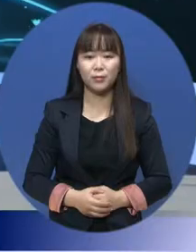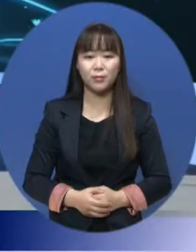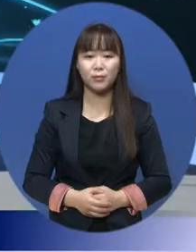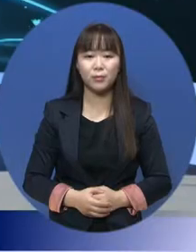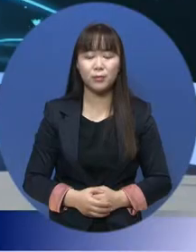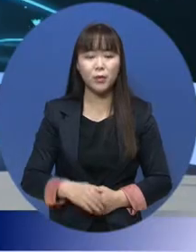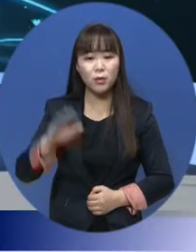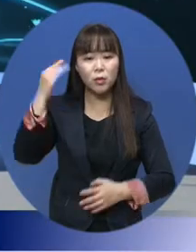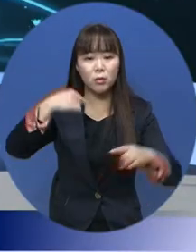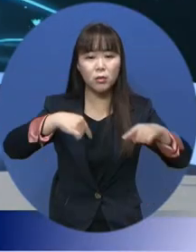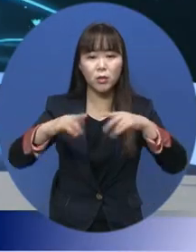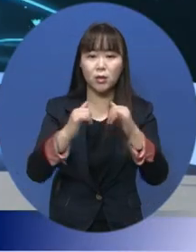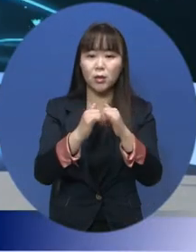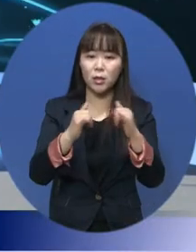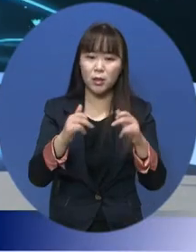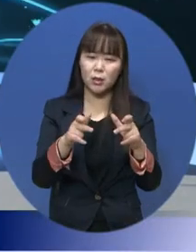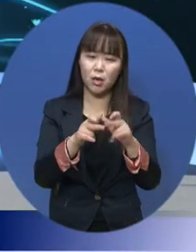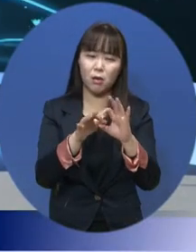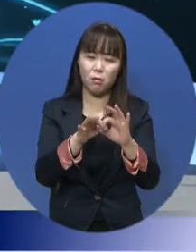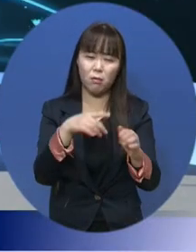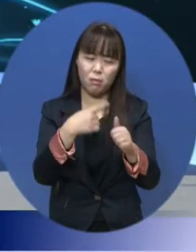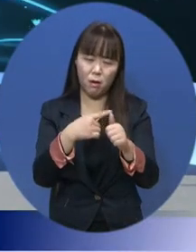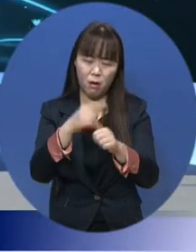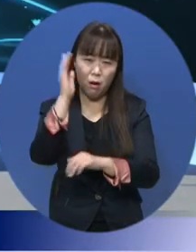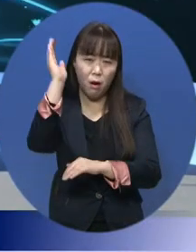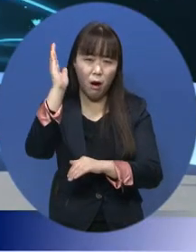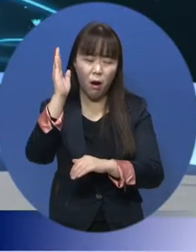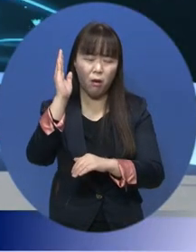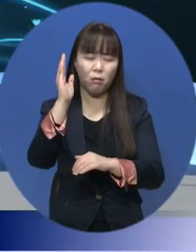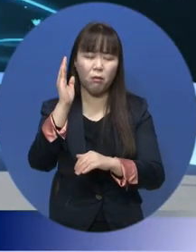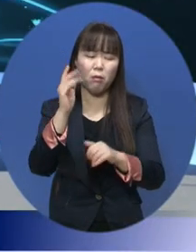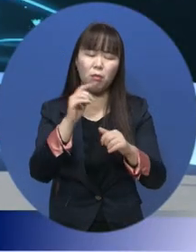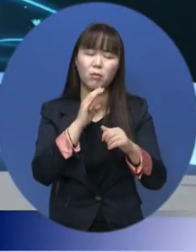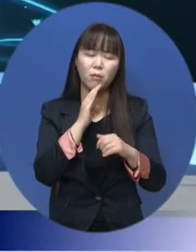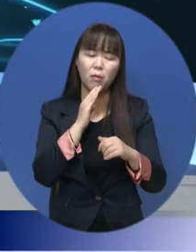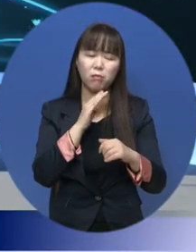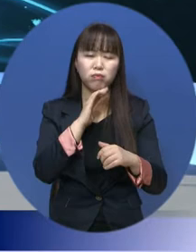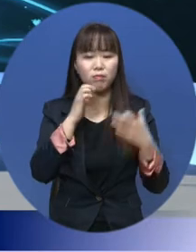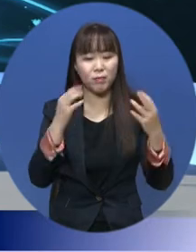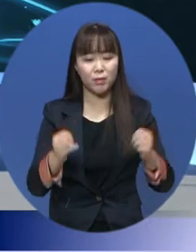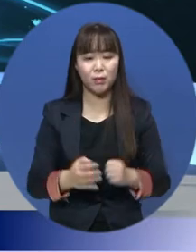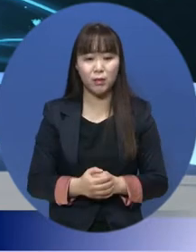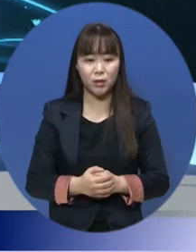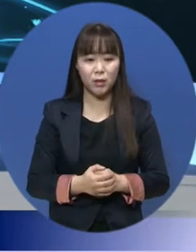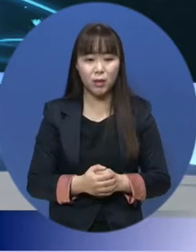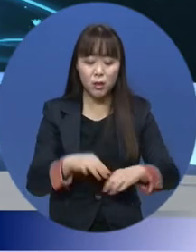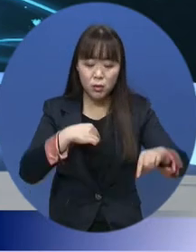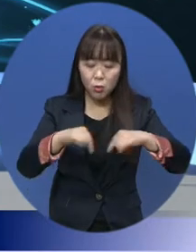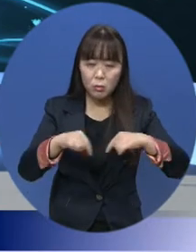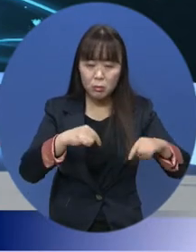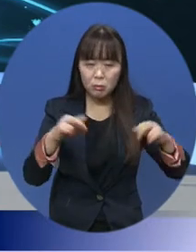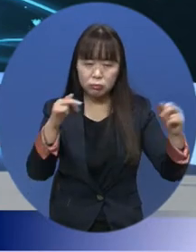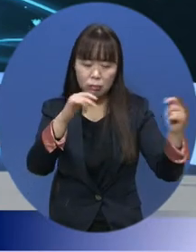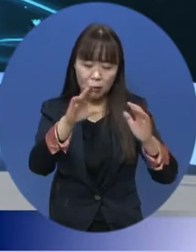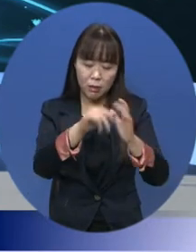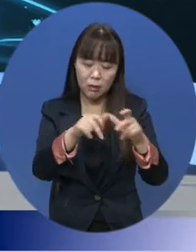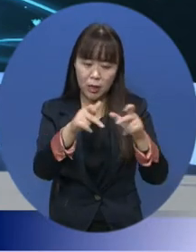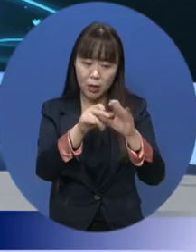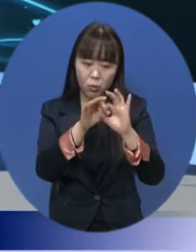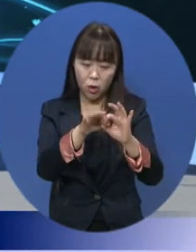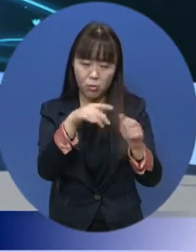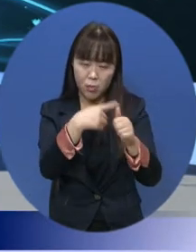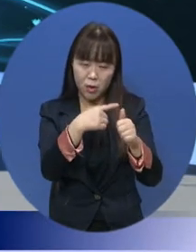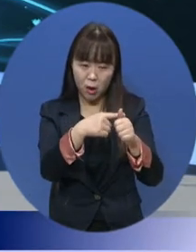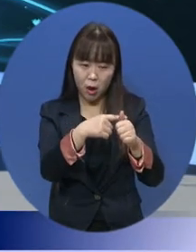최근 정치인들을 장애인 비하 발언이 큰 비난을 받고 있습니다 정치적 공방의 장애인을 비하하는 표현을